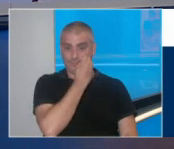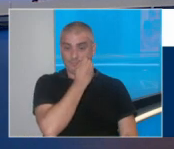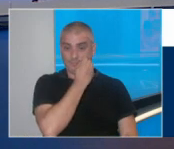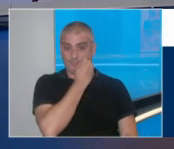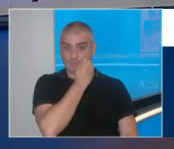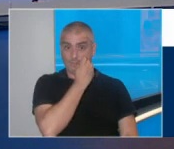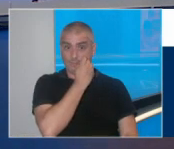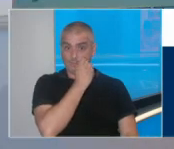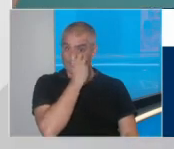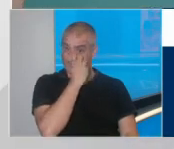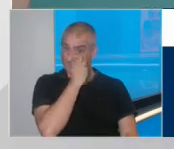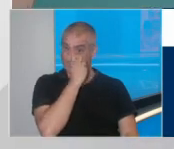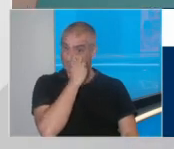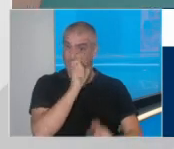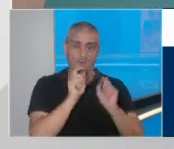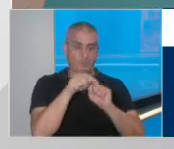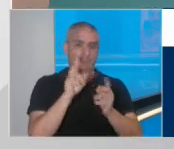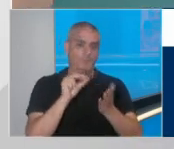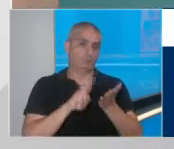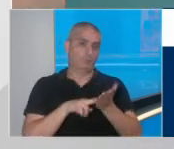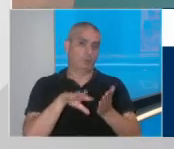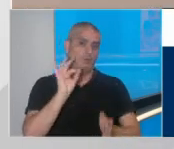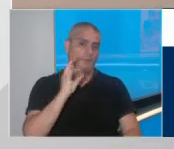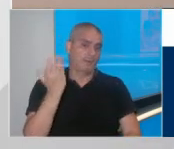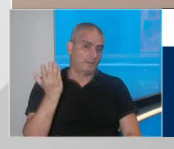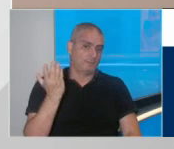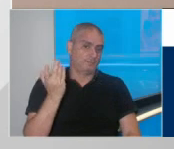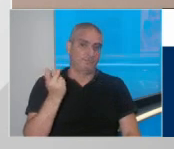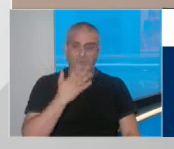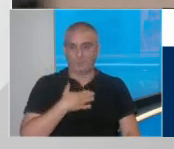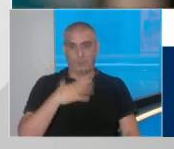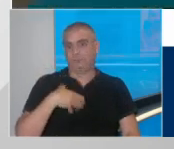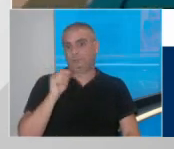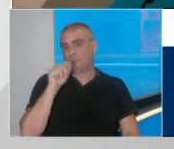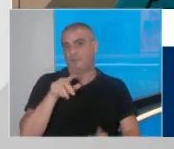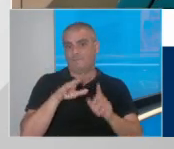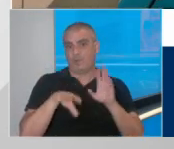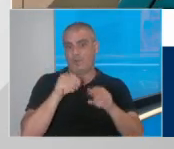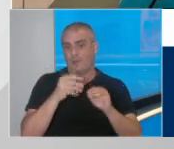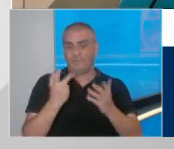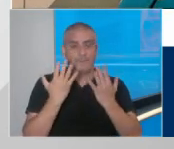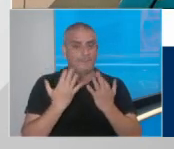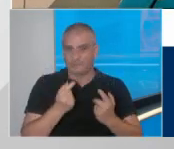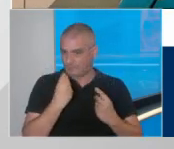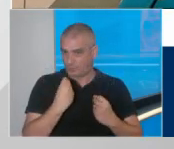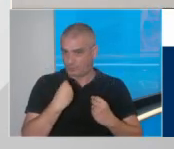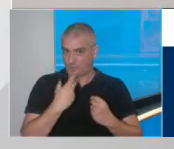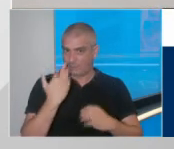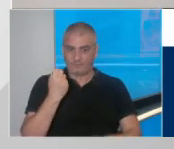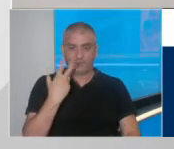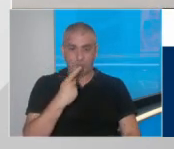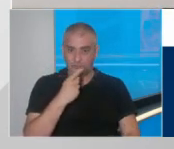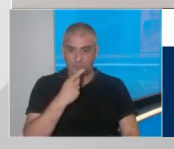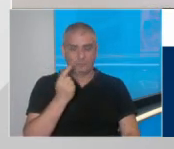תשמע, אנשים מגיעים לקלפי כי יש להם זכות בחירה, והם אוהבים ללכת לקלפי כנראה. המספרים שהיו לנו לפני שלושה